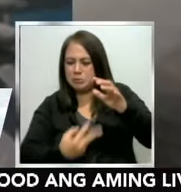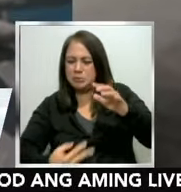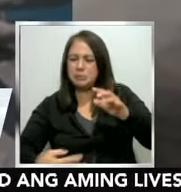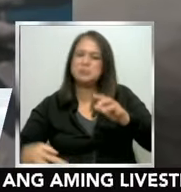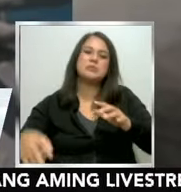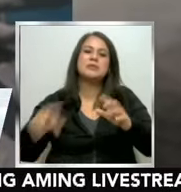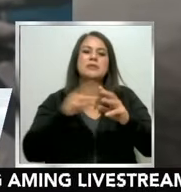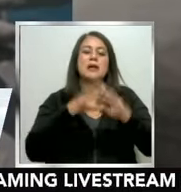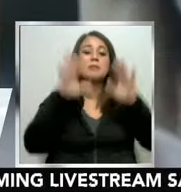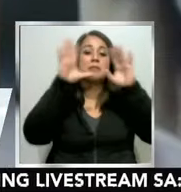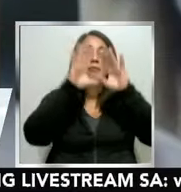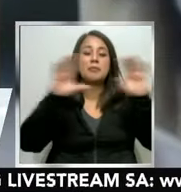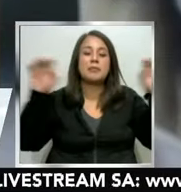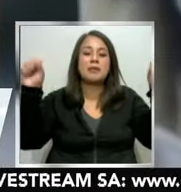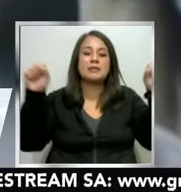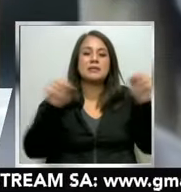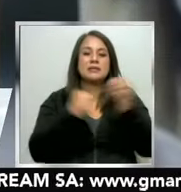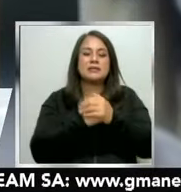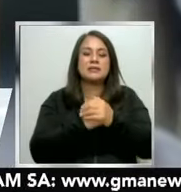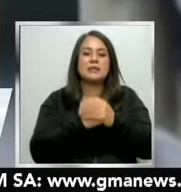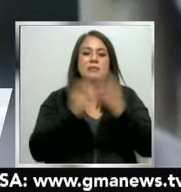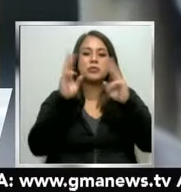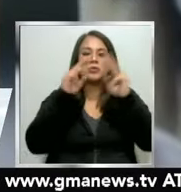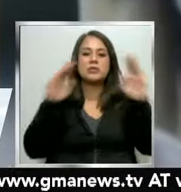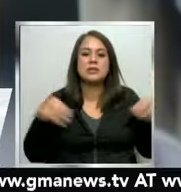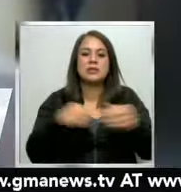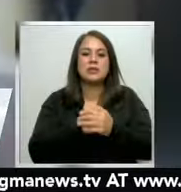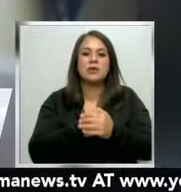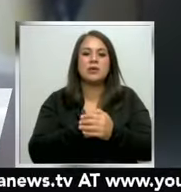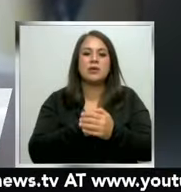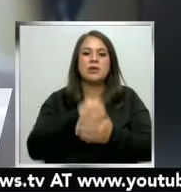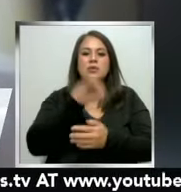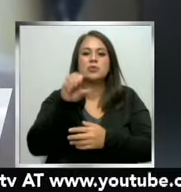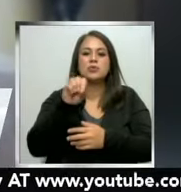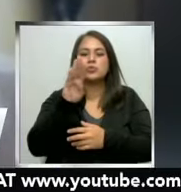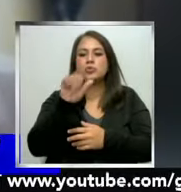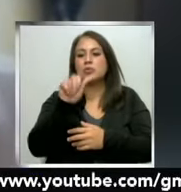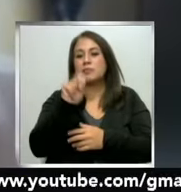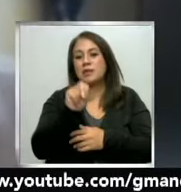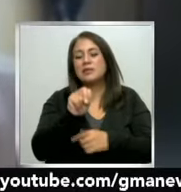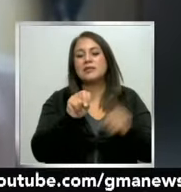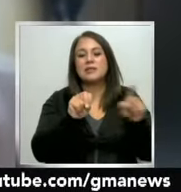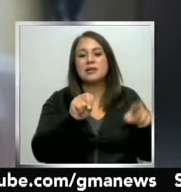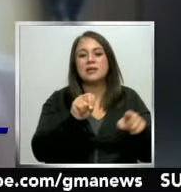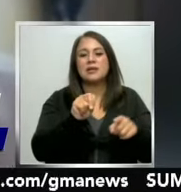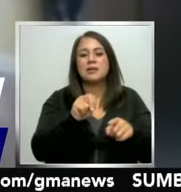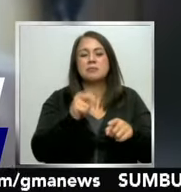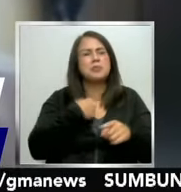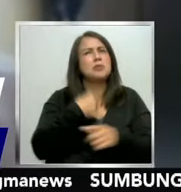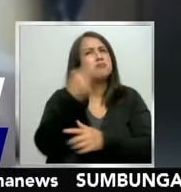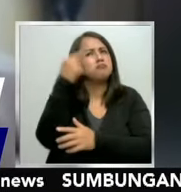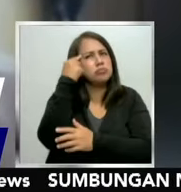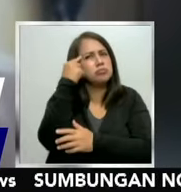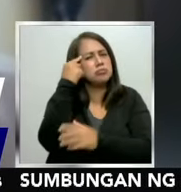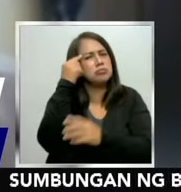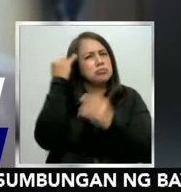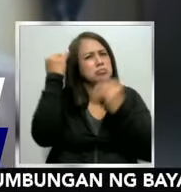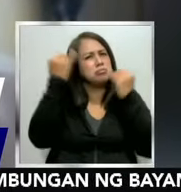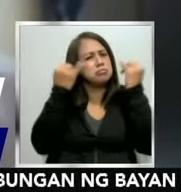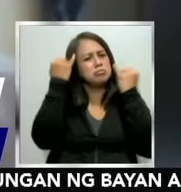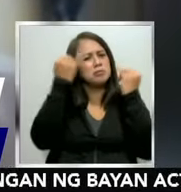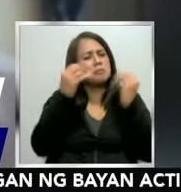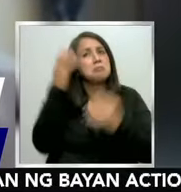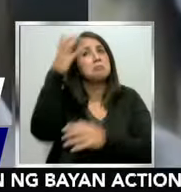na Pinto Art Museum na si Dr. Joven Kuanang. I worked in my mind na maganda siguro